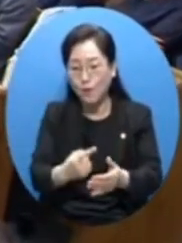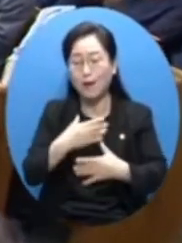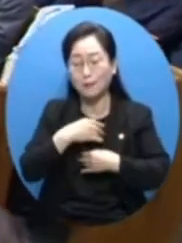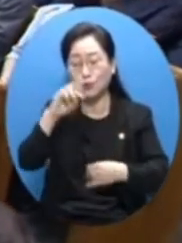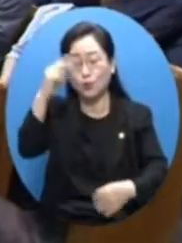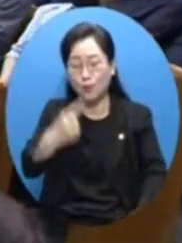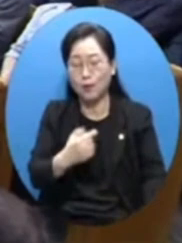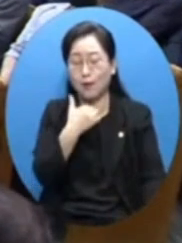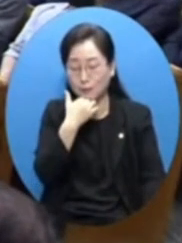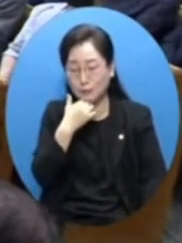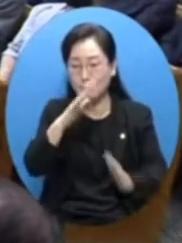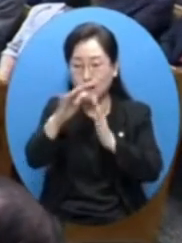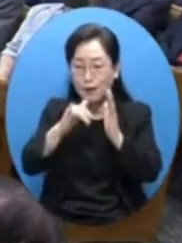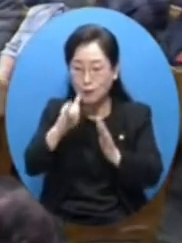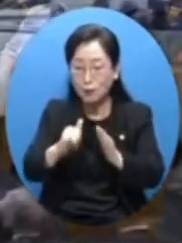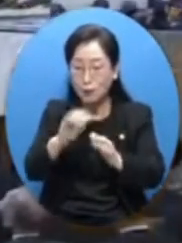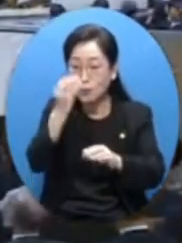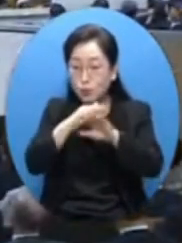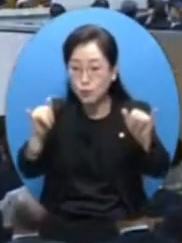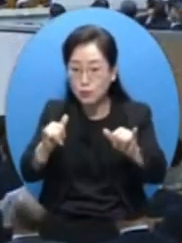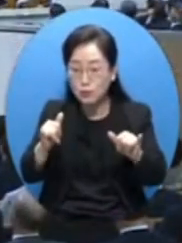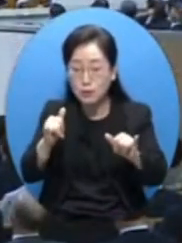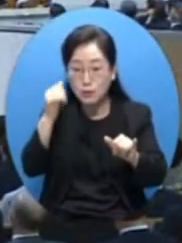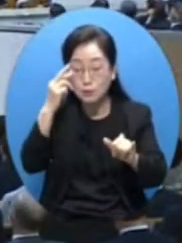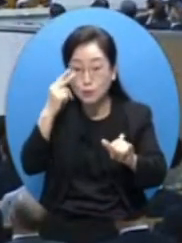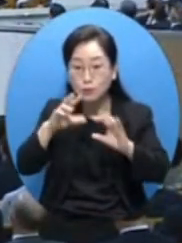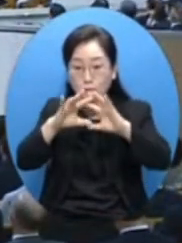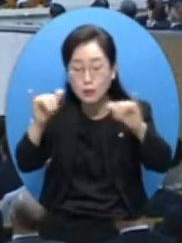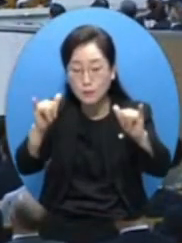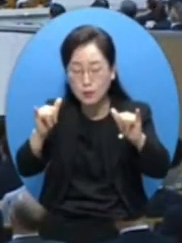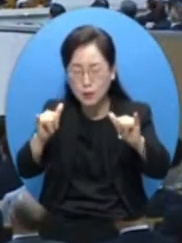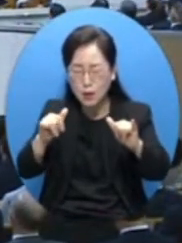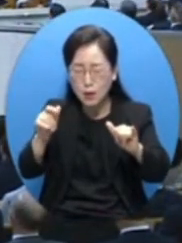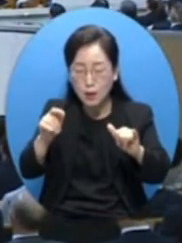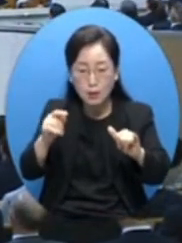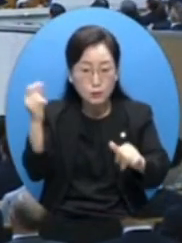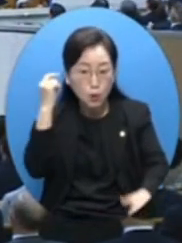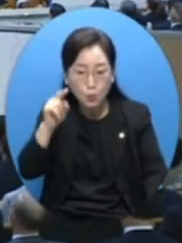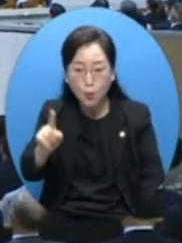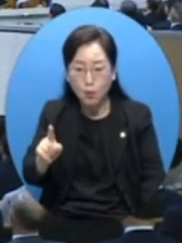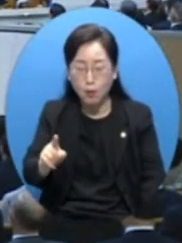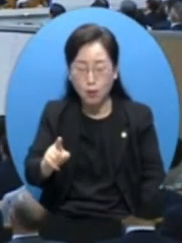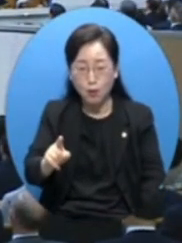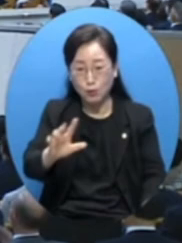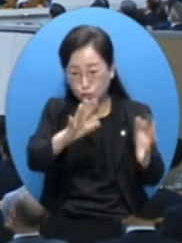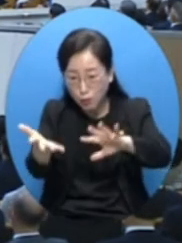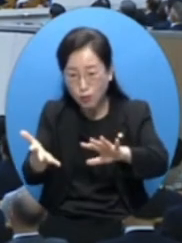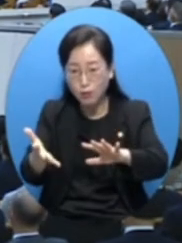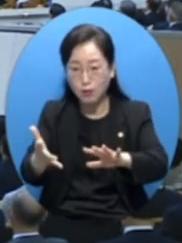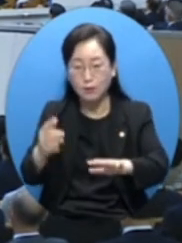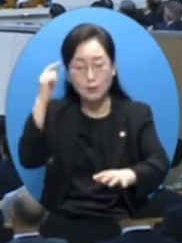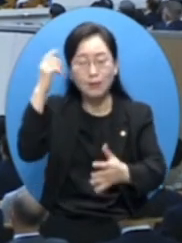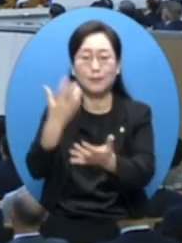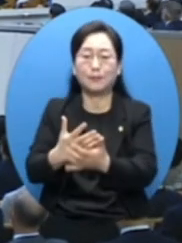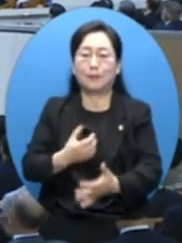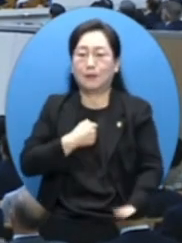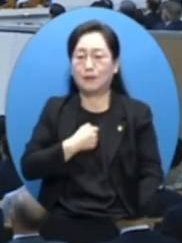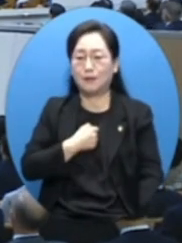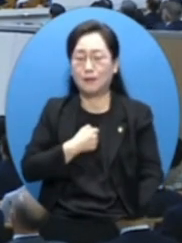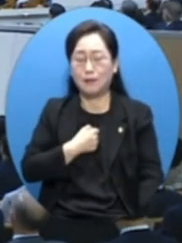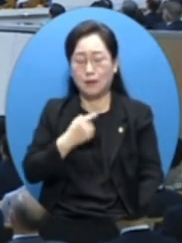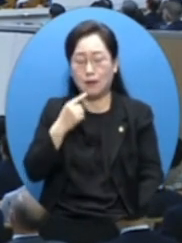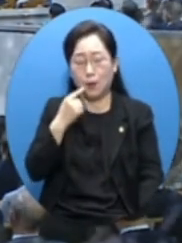성도들 그리고 미국인들이 그들의 비참한 충격, 죽음에 큰 충격을 받았습니다. 이